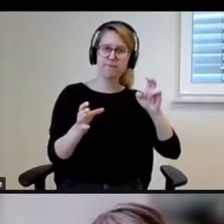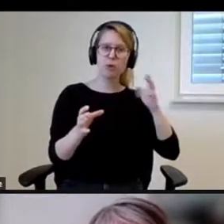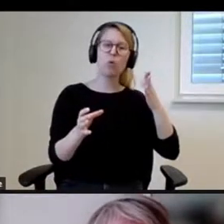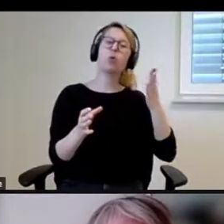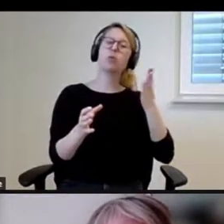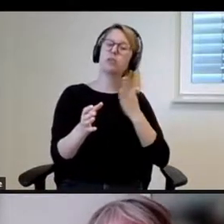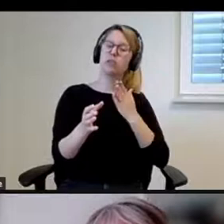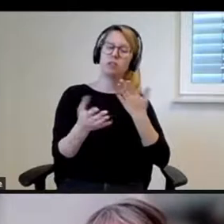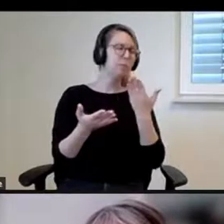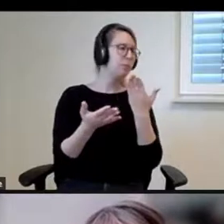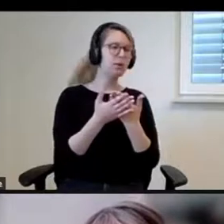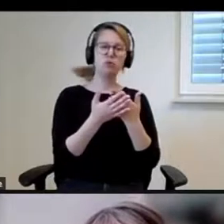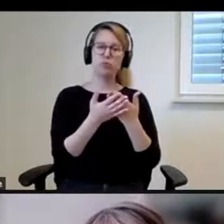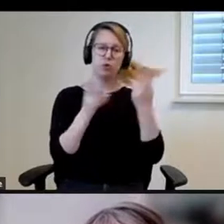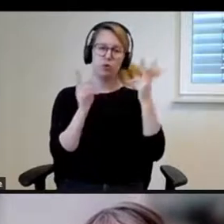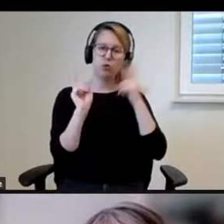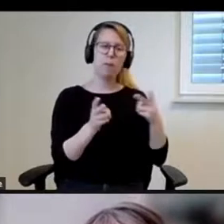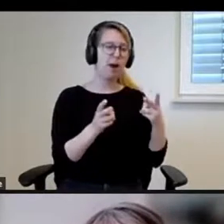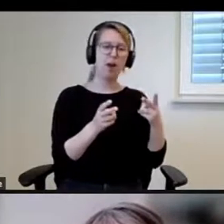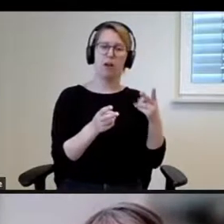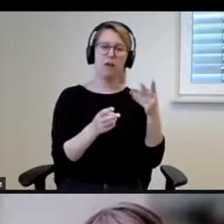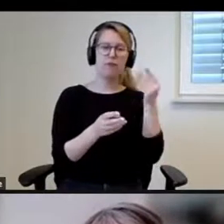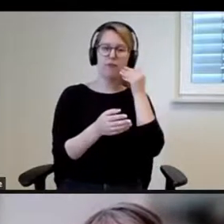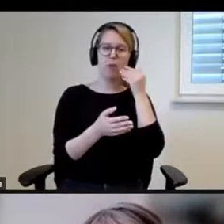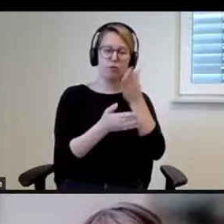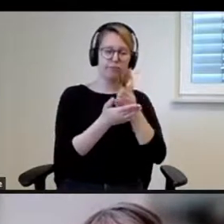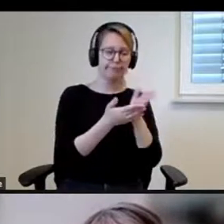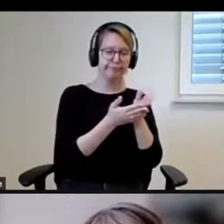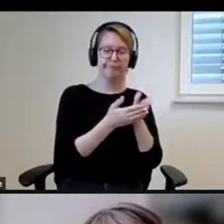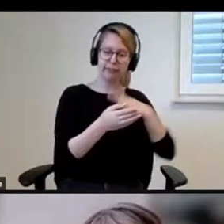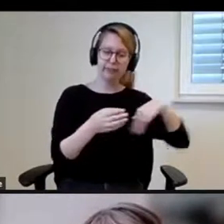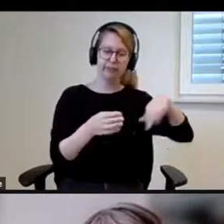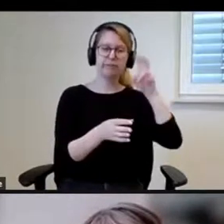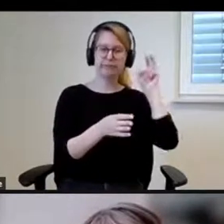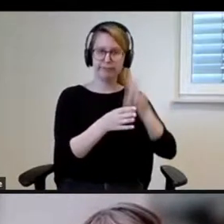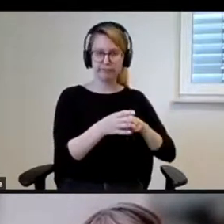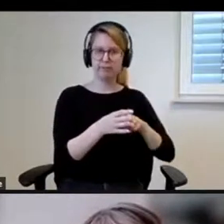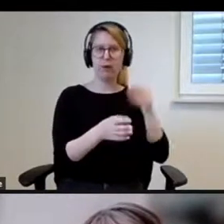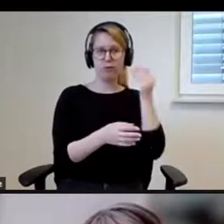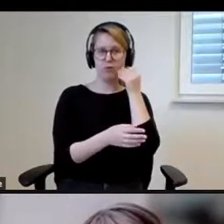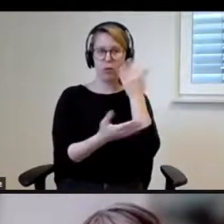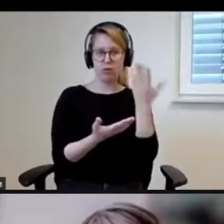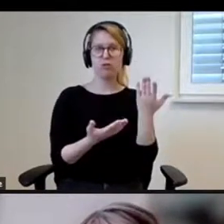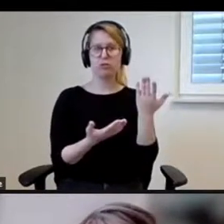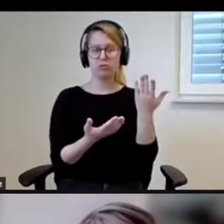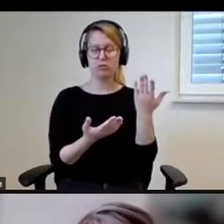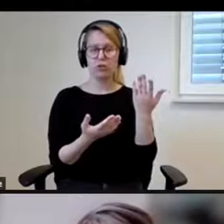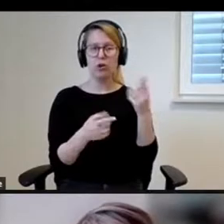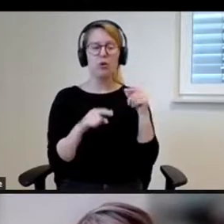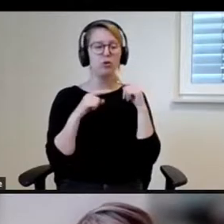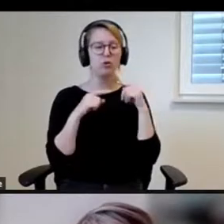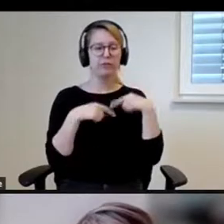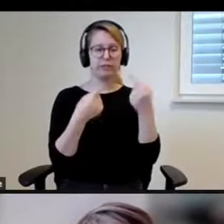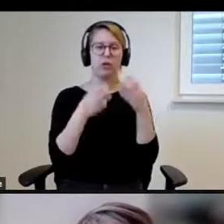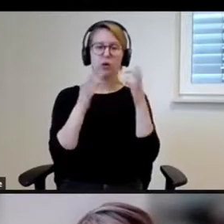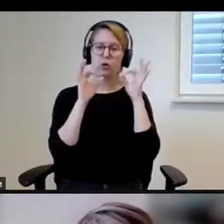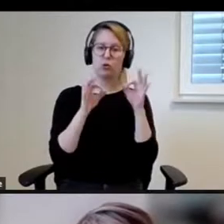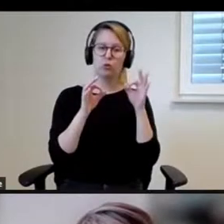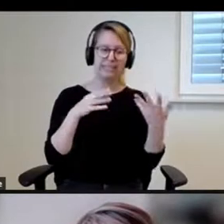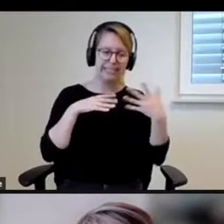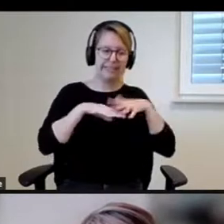normales Wohnquartier packen und da eben auch gut integriert gehen und an gute Konditionen